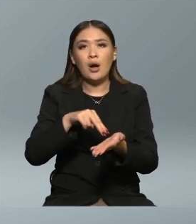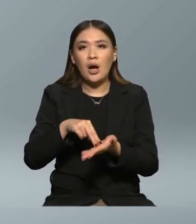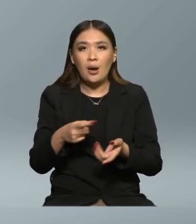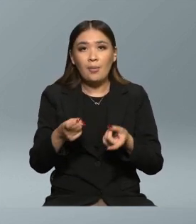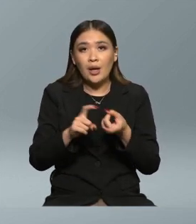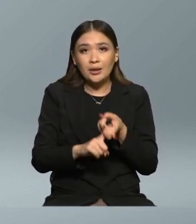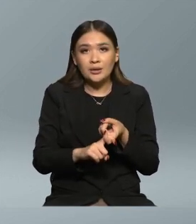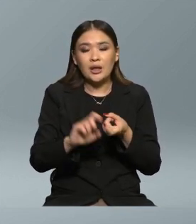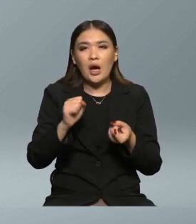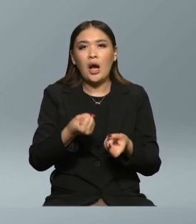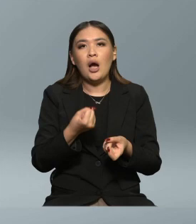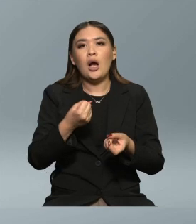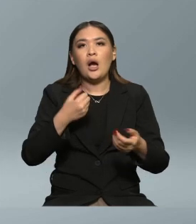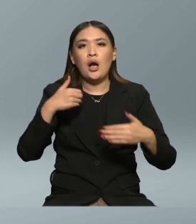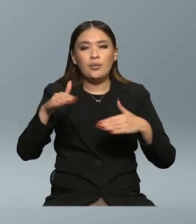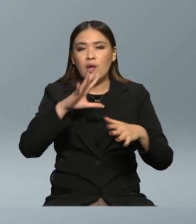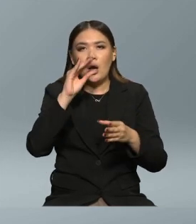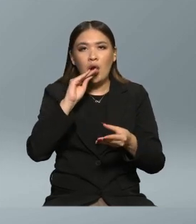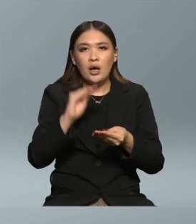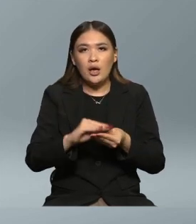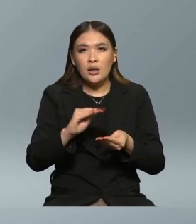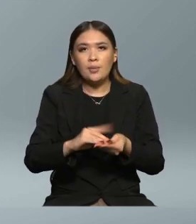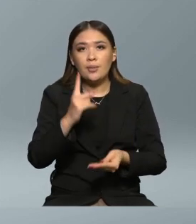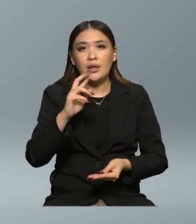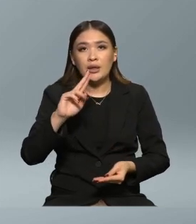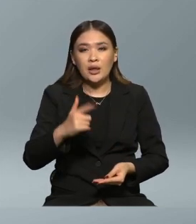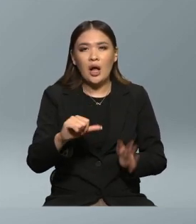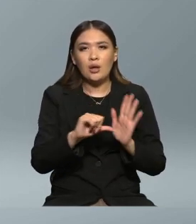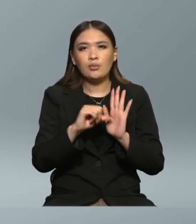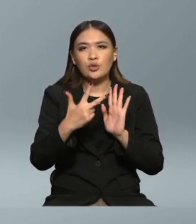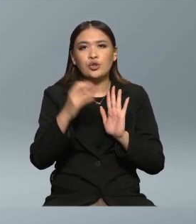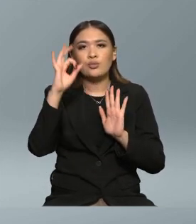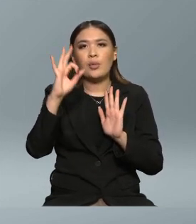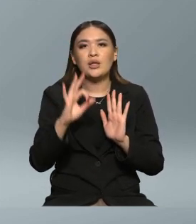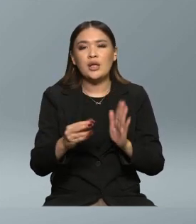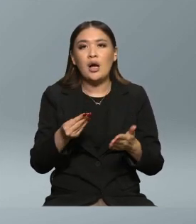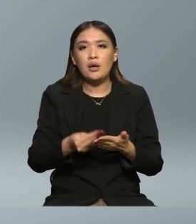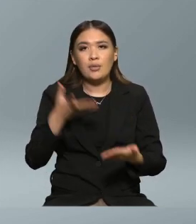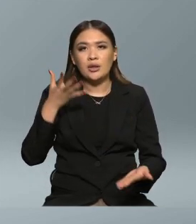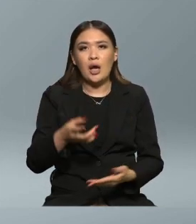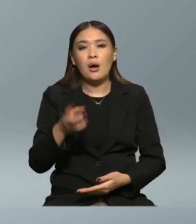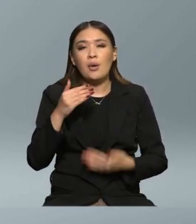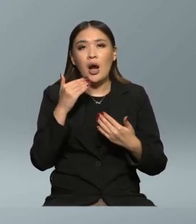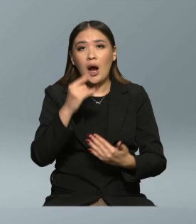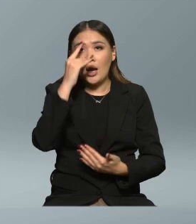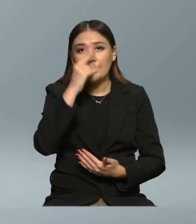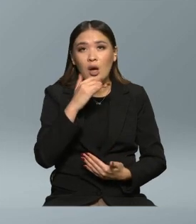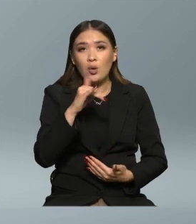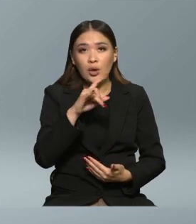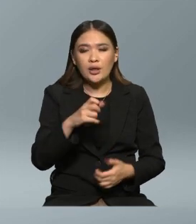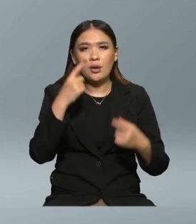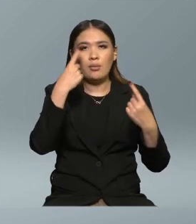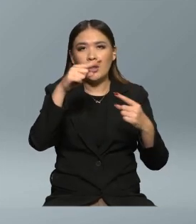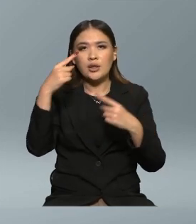ал көлем сол қалпы. Қазір нарықтағы бір келі уран құны 63%-ға қымбаттады. Бірақ қазақ ураны әр елге